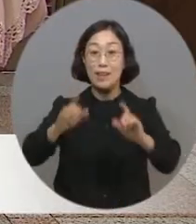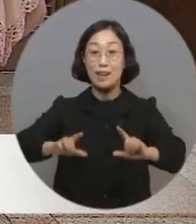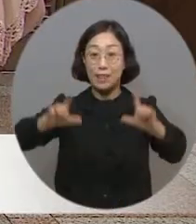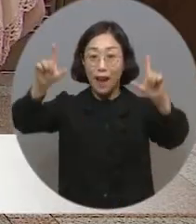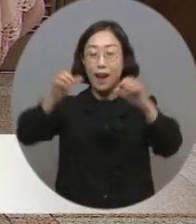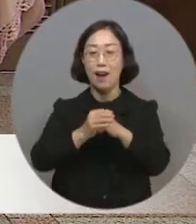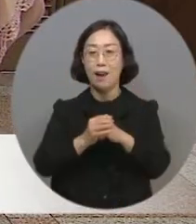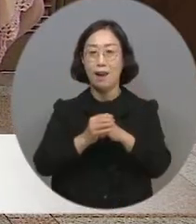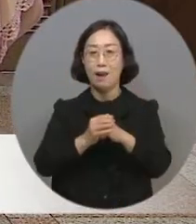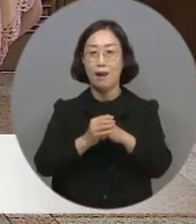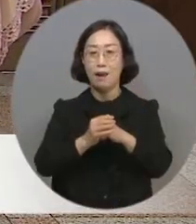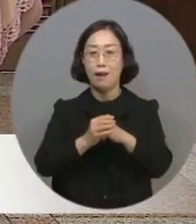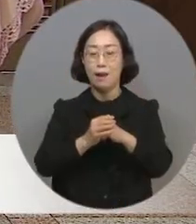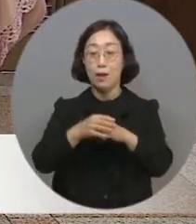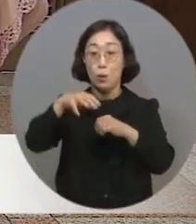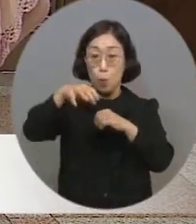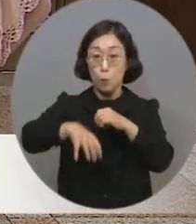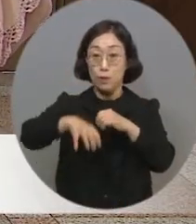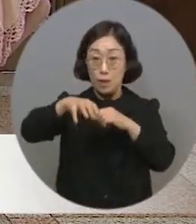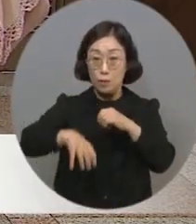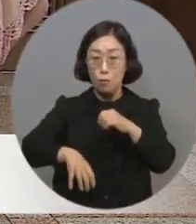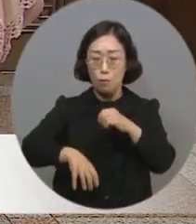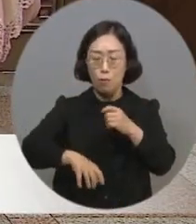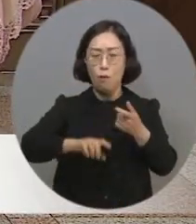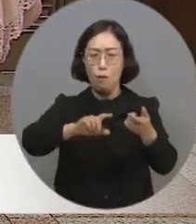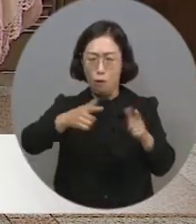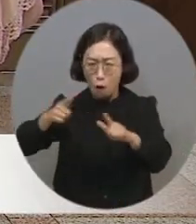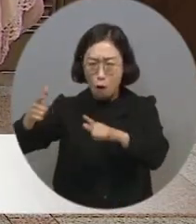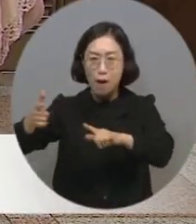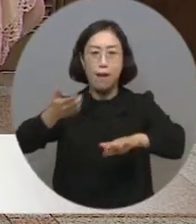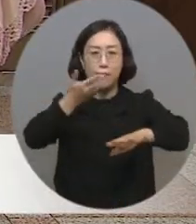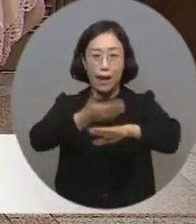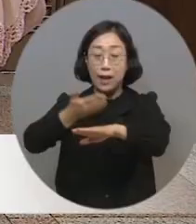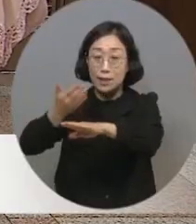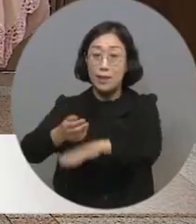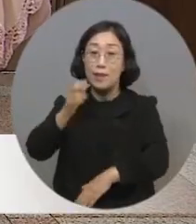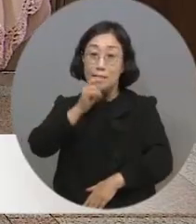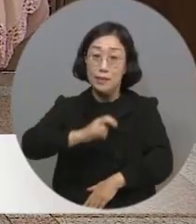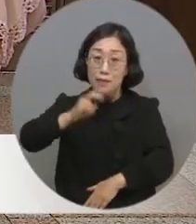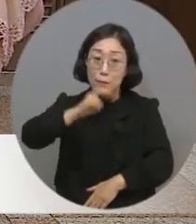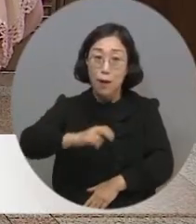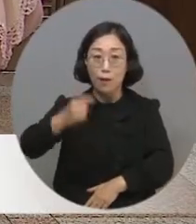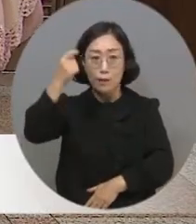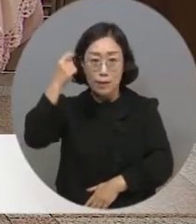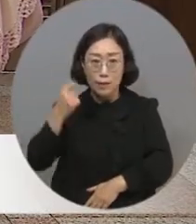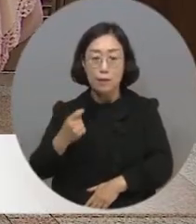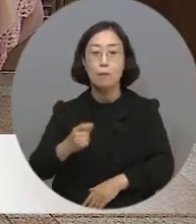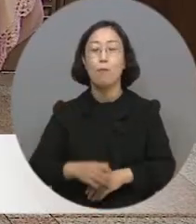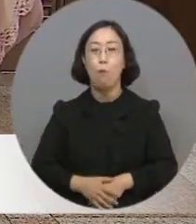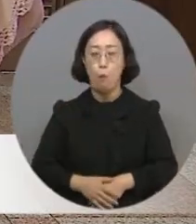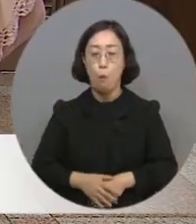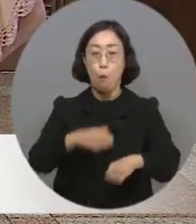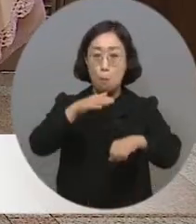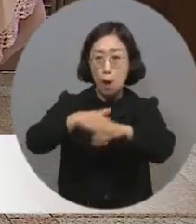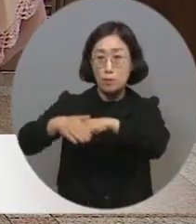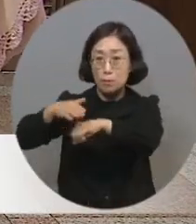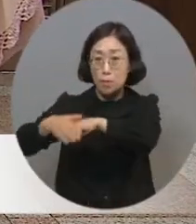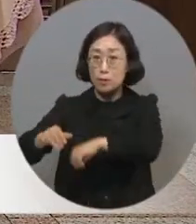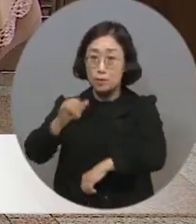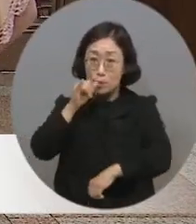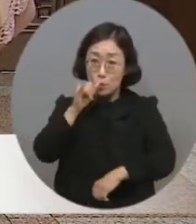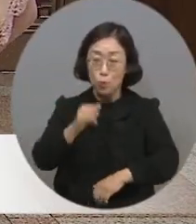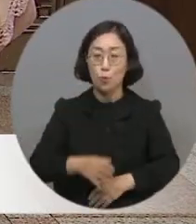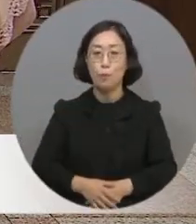can hear the different kind, different type of music style. Which,